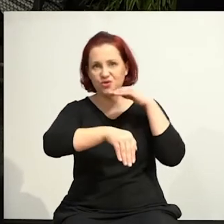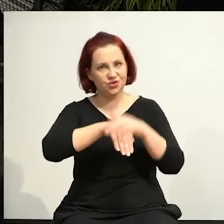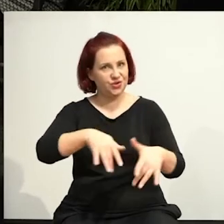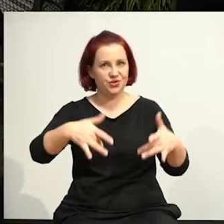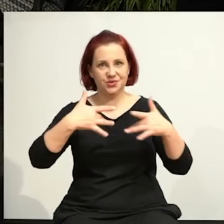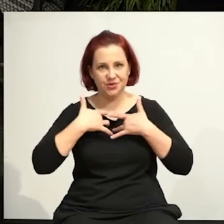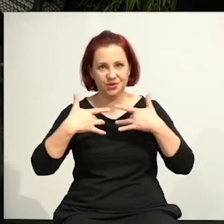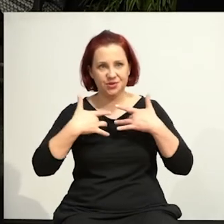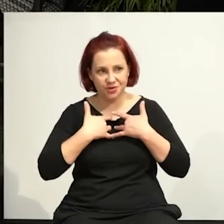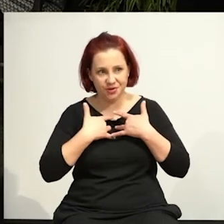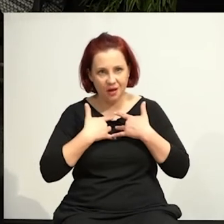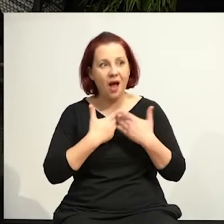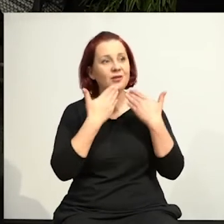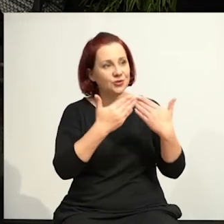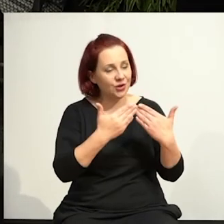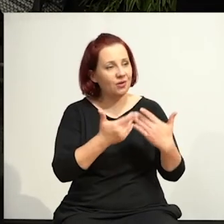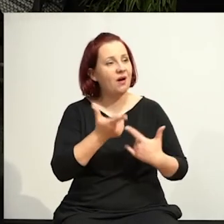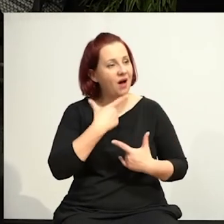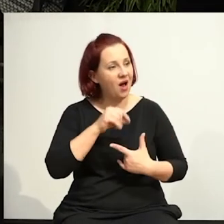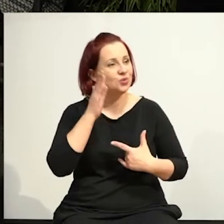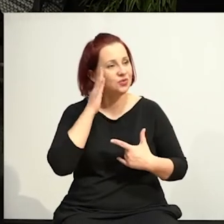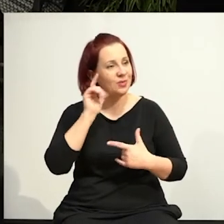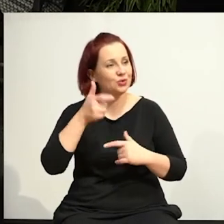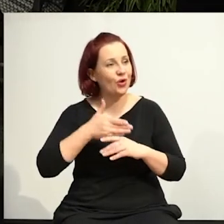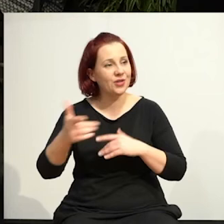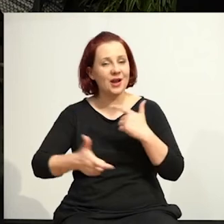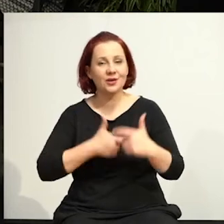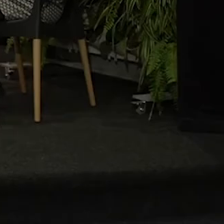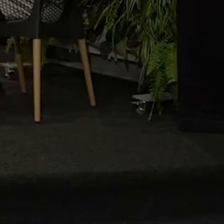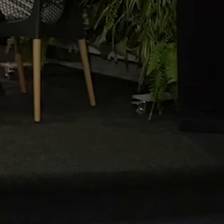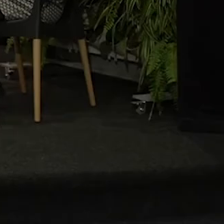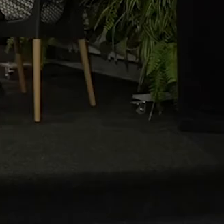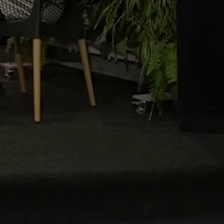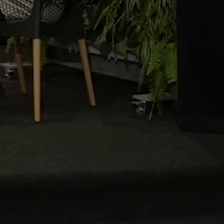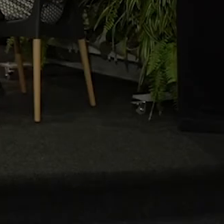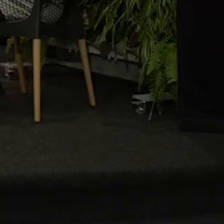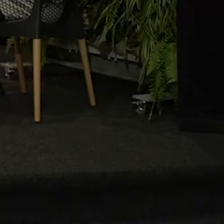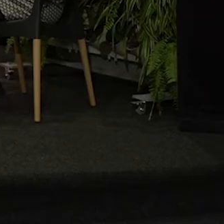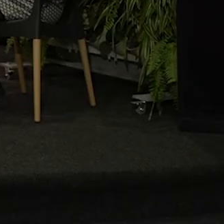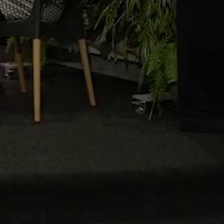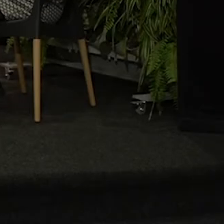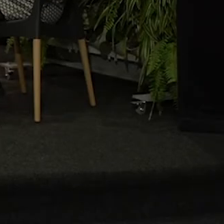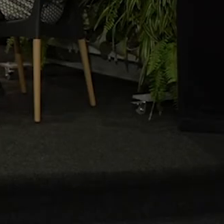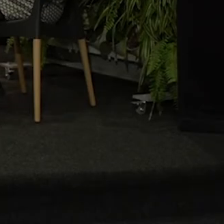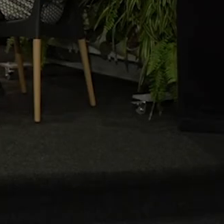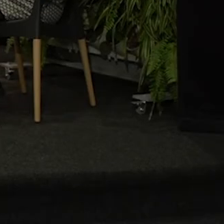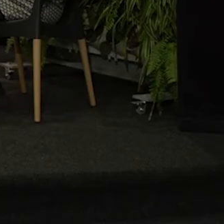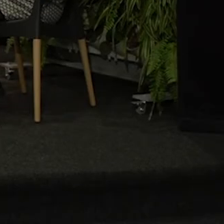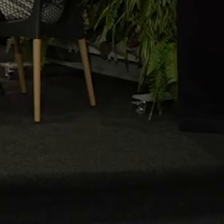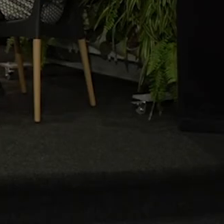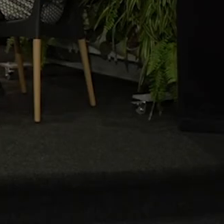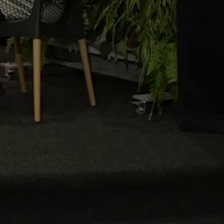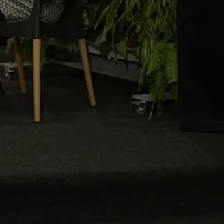z którego uczynił lekcję. Z drugiej strony trudno sobie wyobrazić,